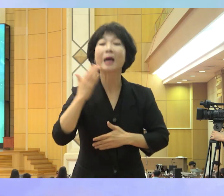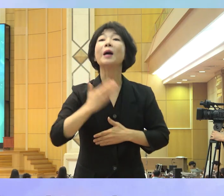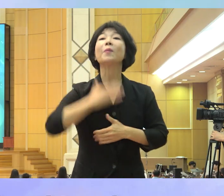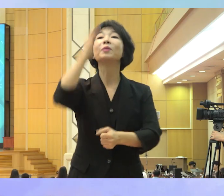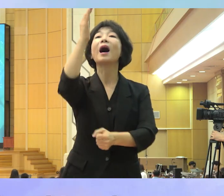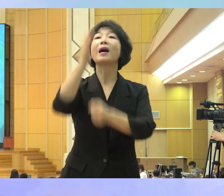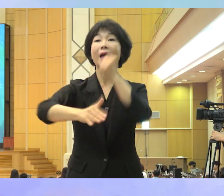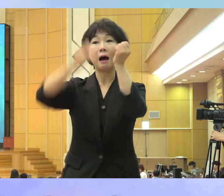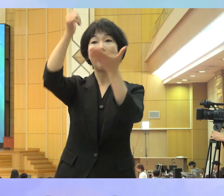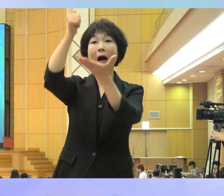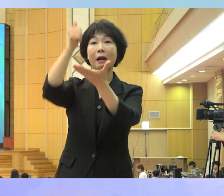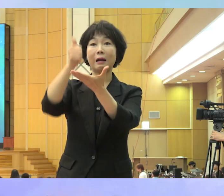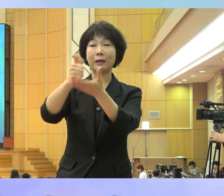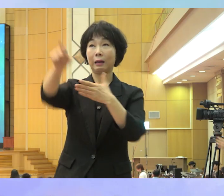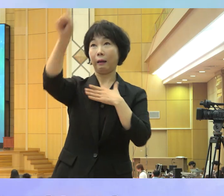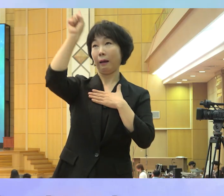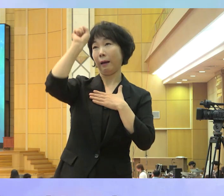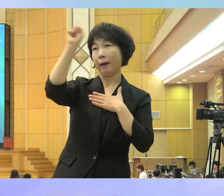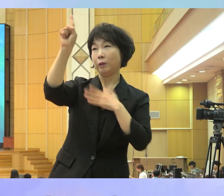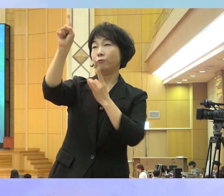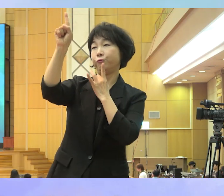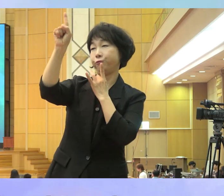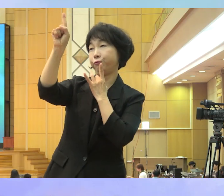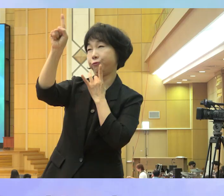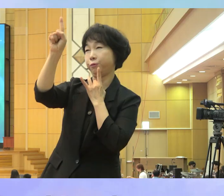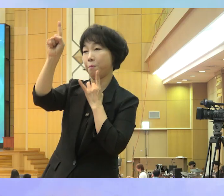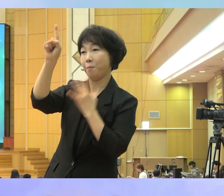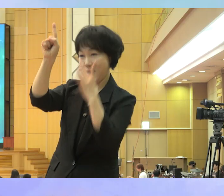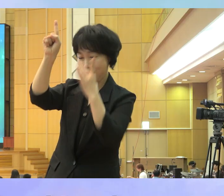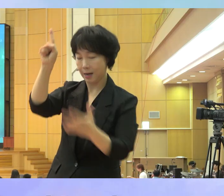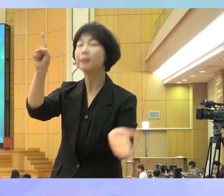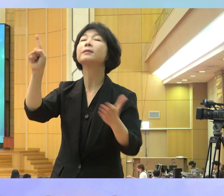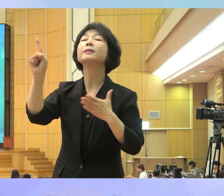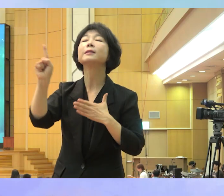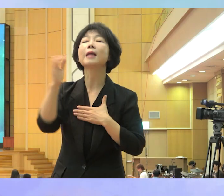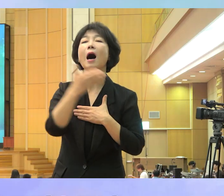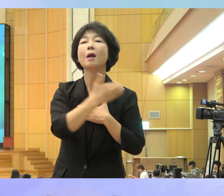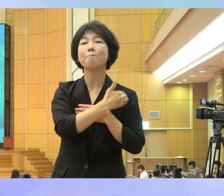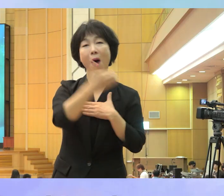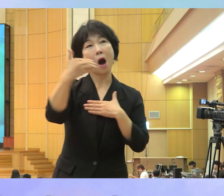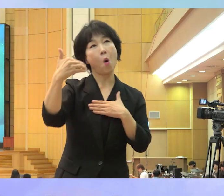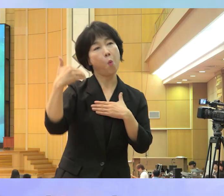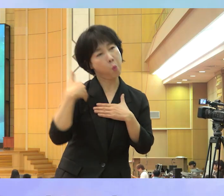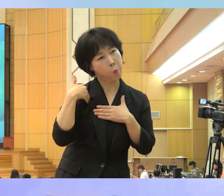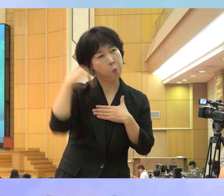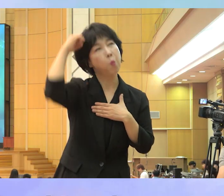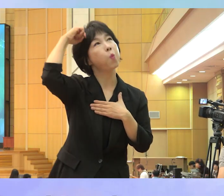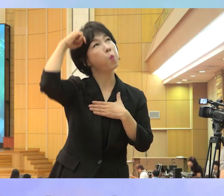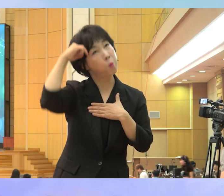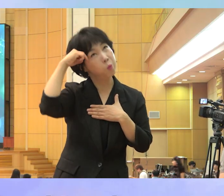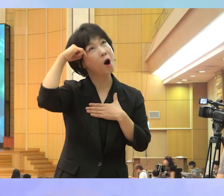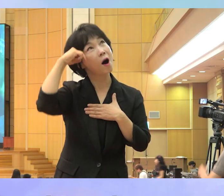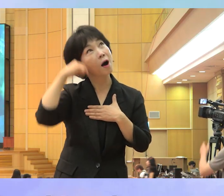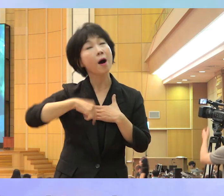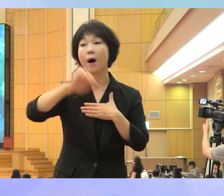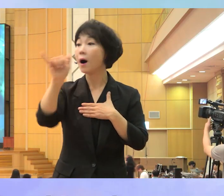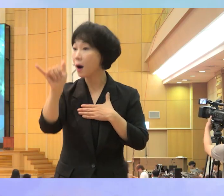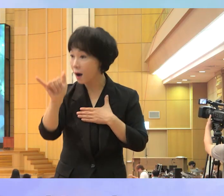사랑하시니 나의 하나님 한 분만으로 나는